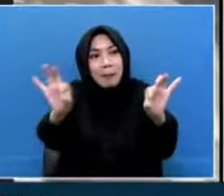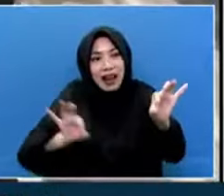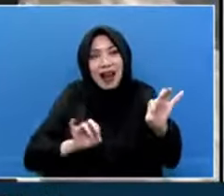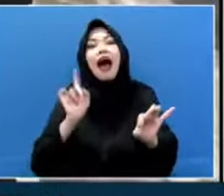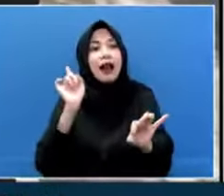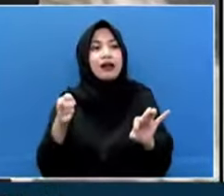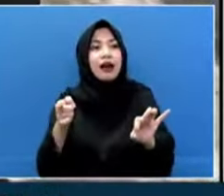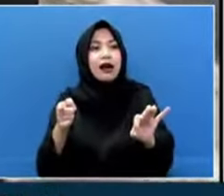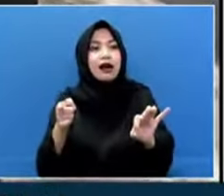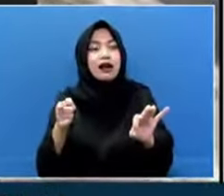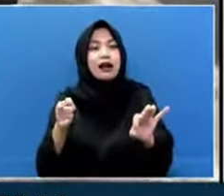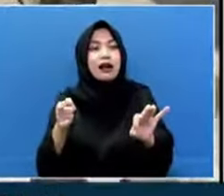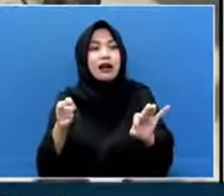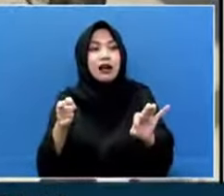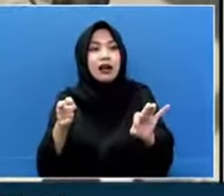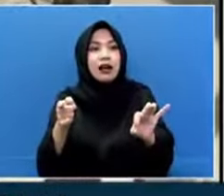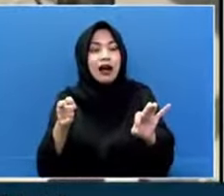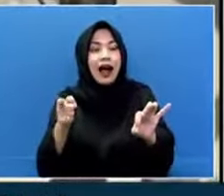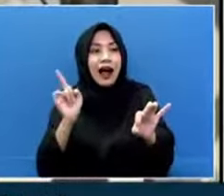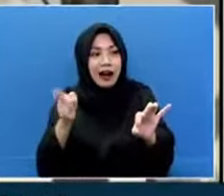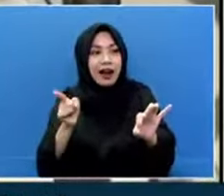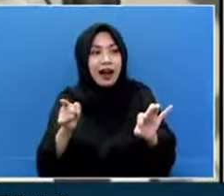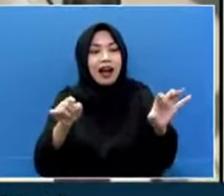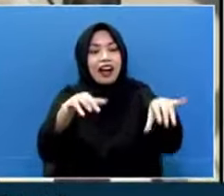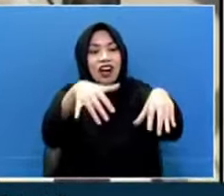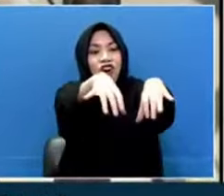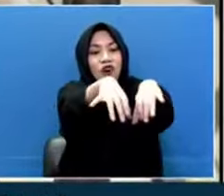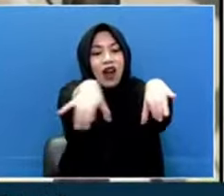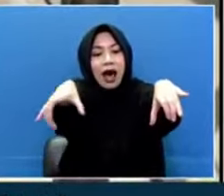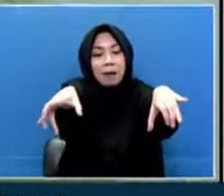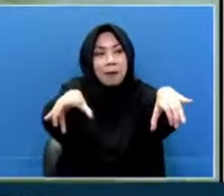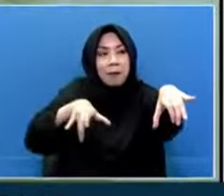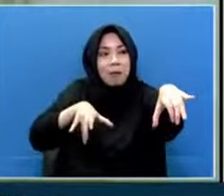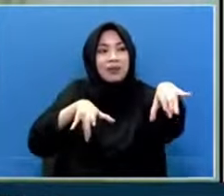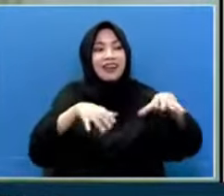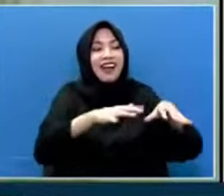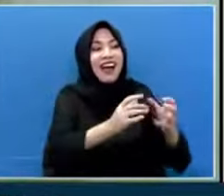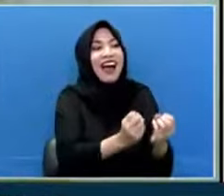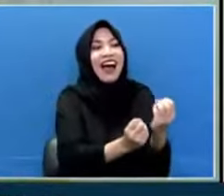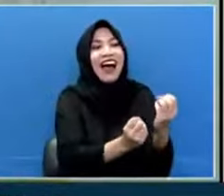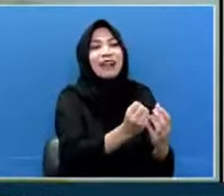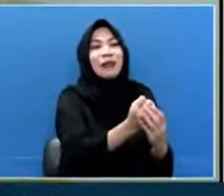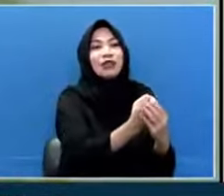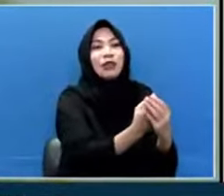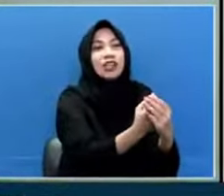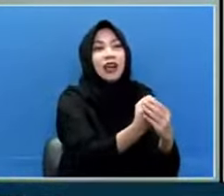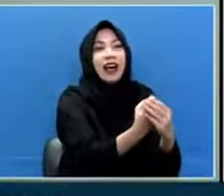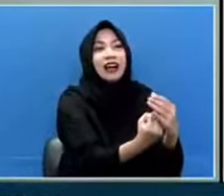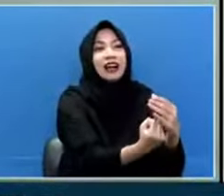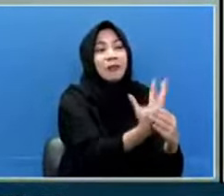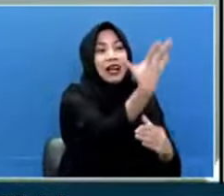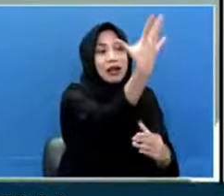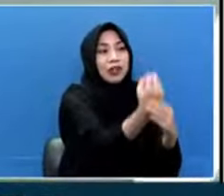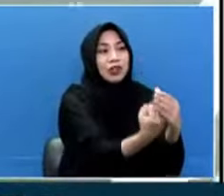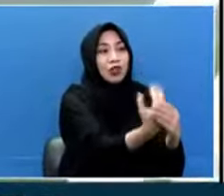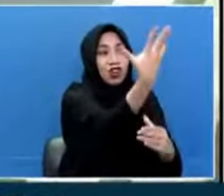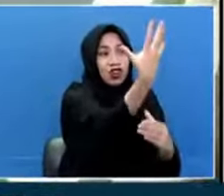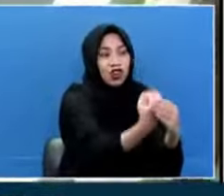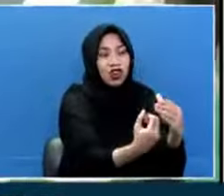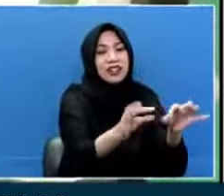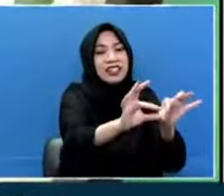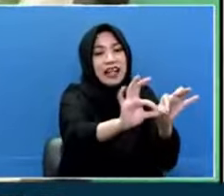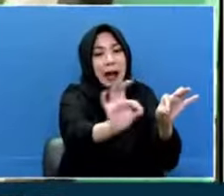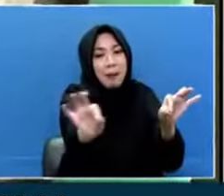di di situ diletakkan kemudian nyambung ke airnya dan karena korban saat itu